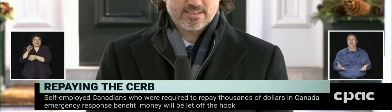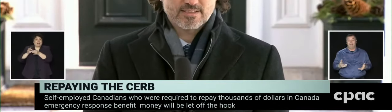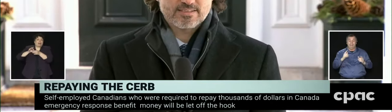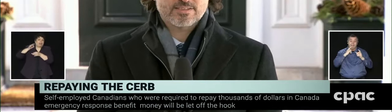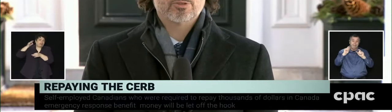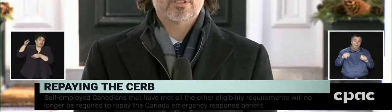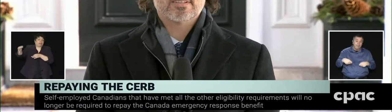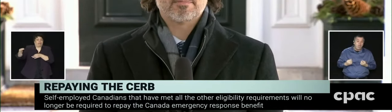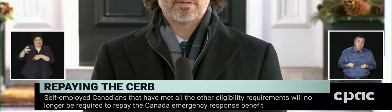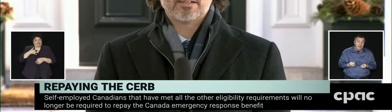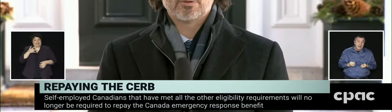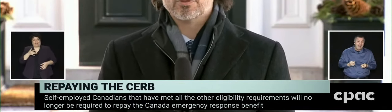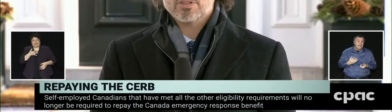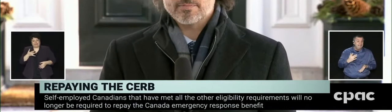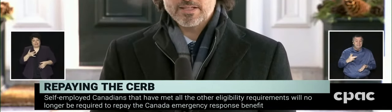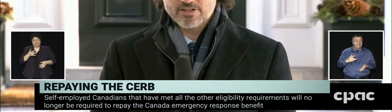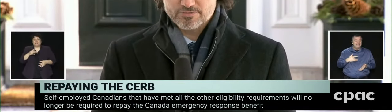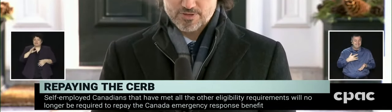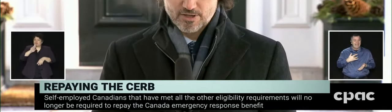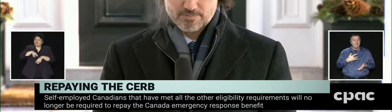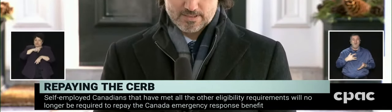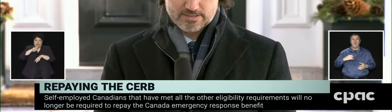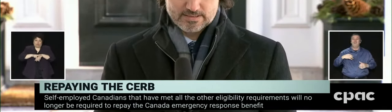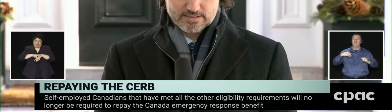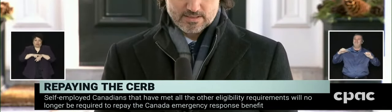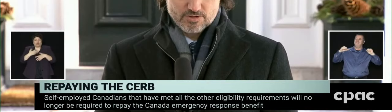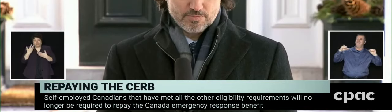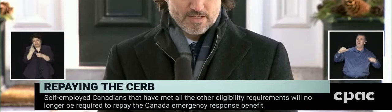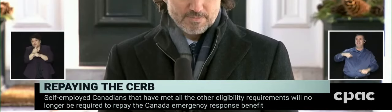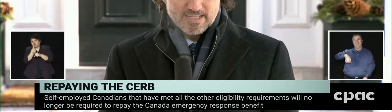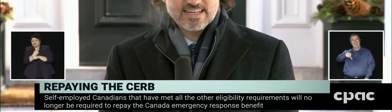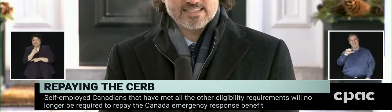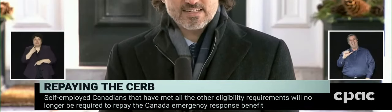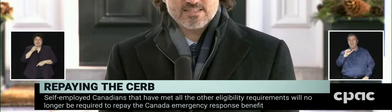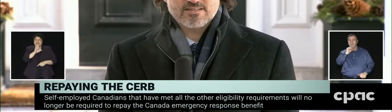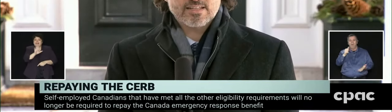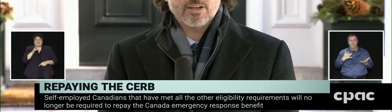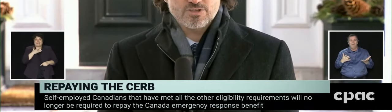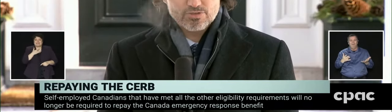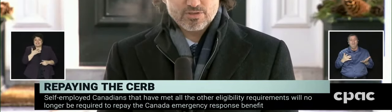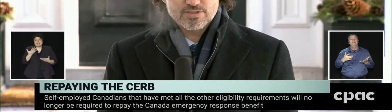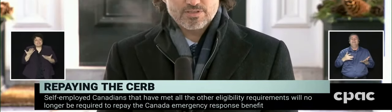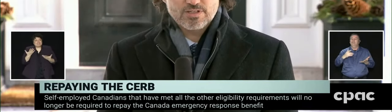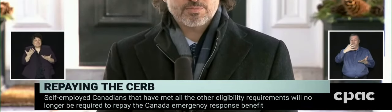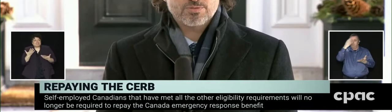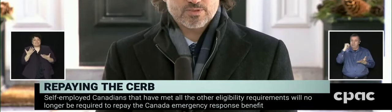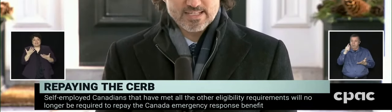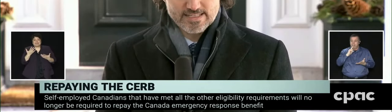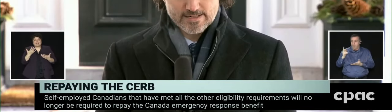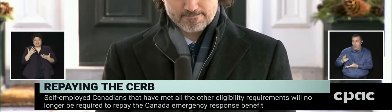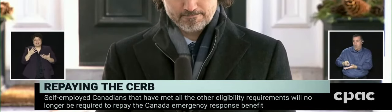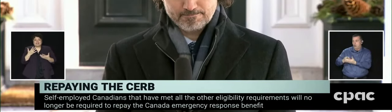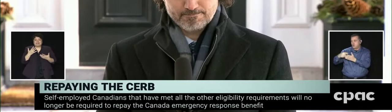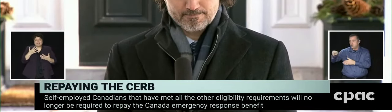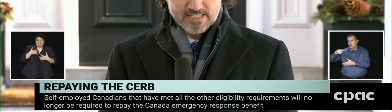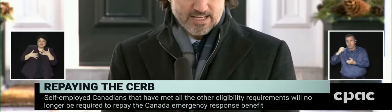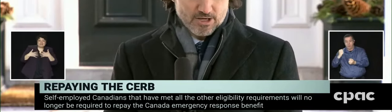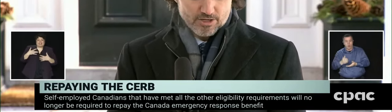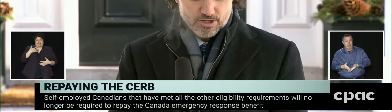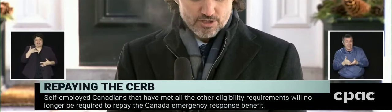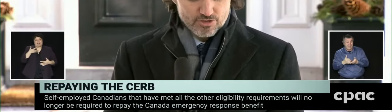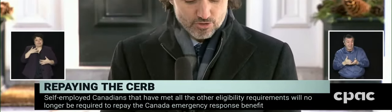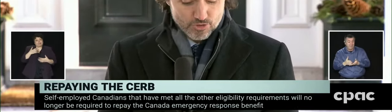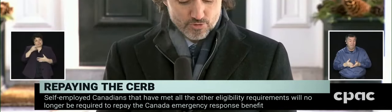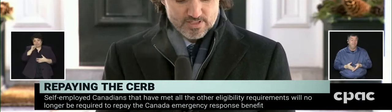normal si on ne se sent pas au sommet de notre forme. N'oubliez pas qu'il existe des ressources pour vous aider. Et